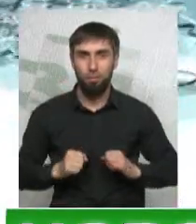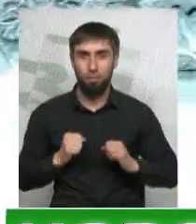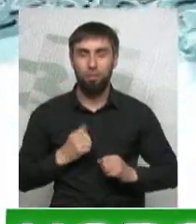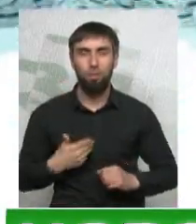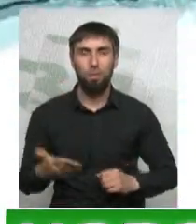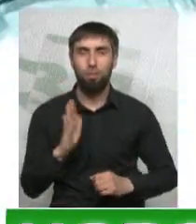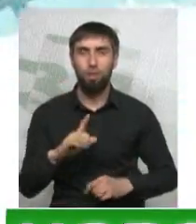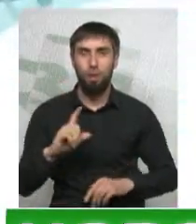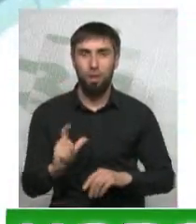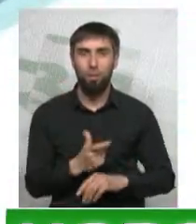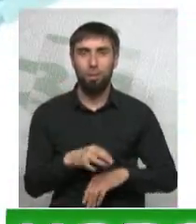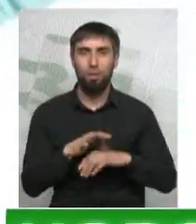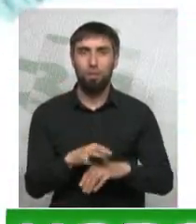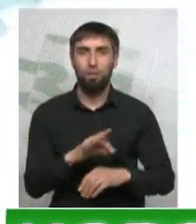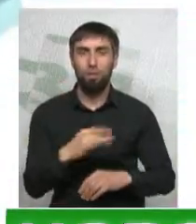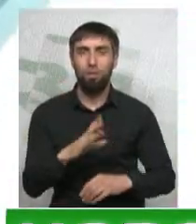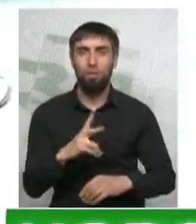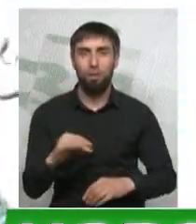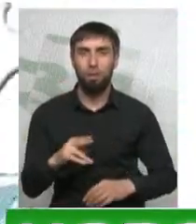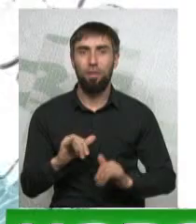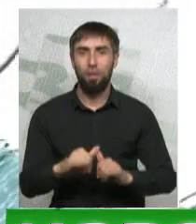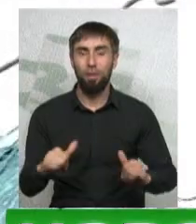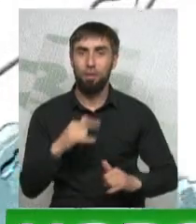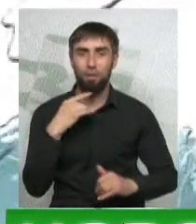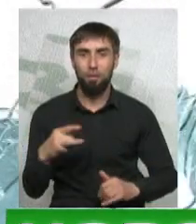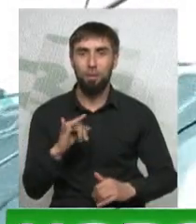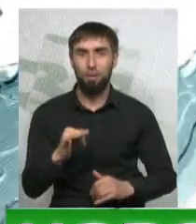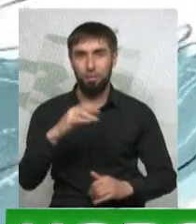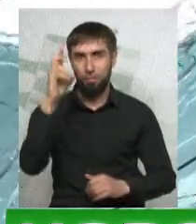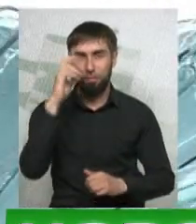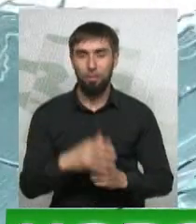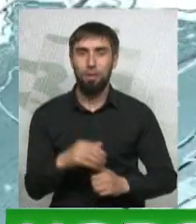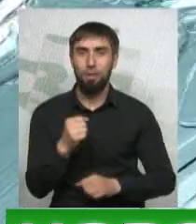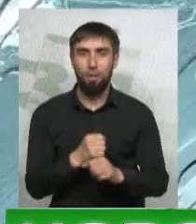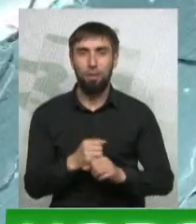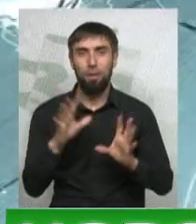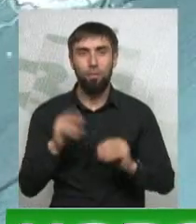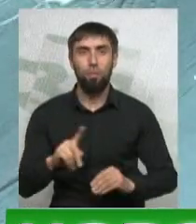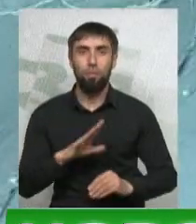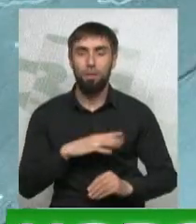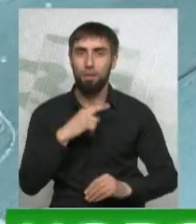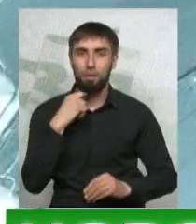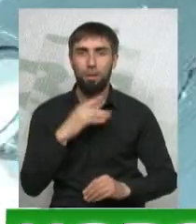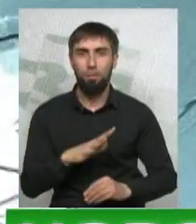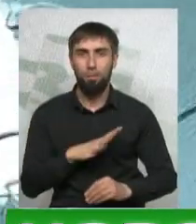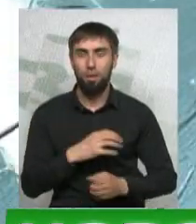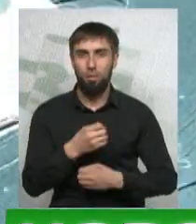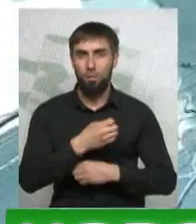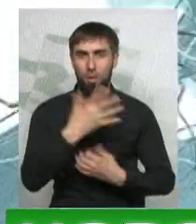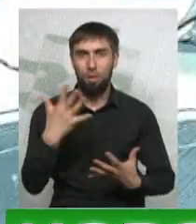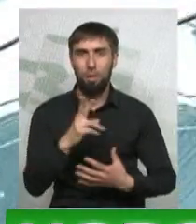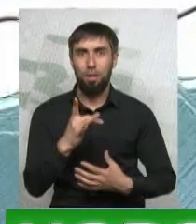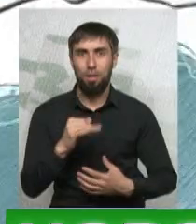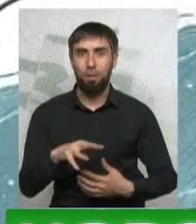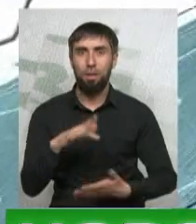мы будем и впредь вносить достойный вклад в развитие региона и страны сделаем все чтобы Ингушетия была процветающим